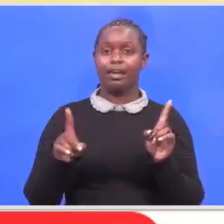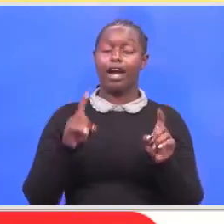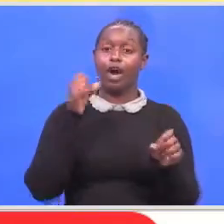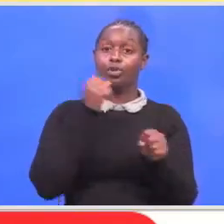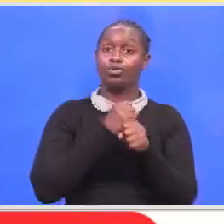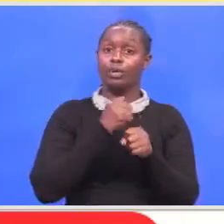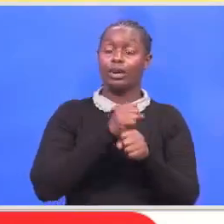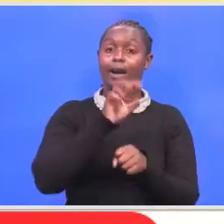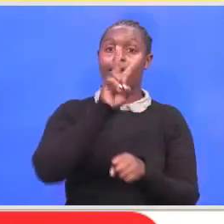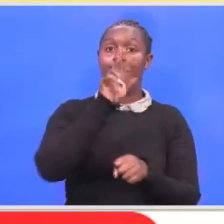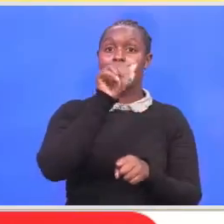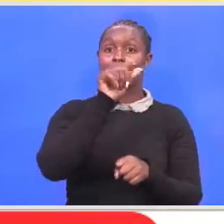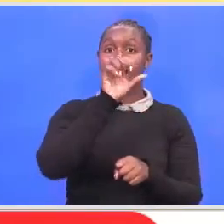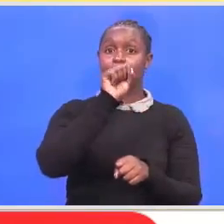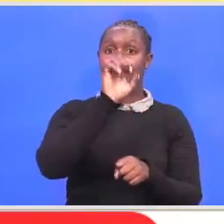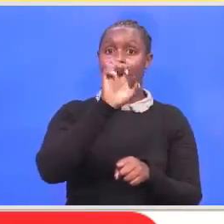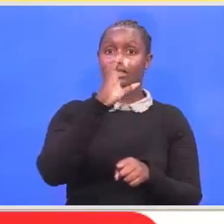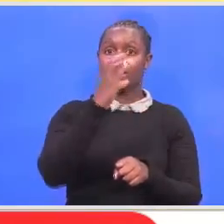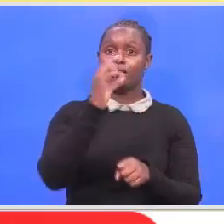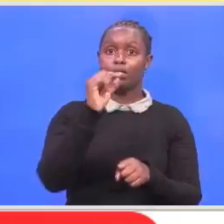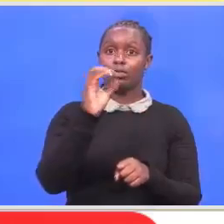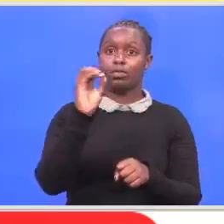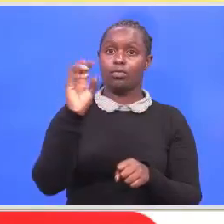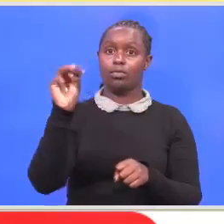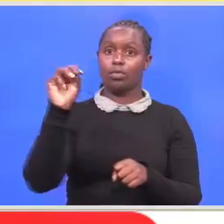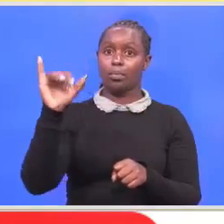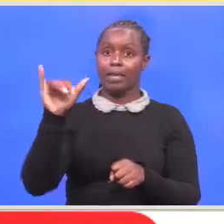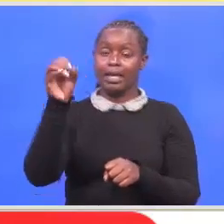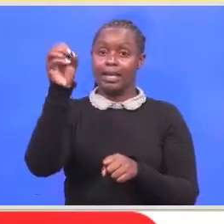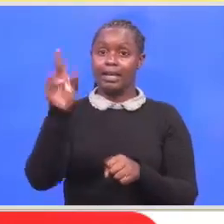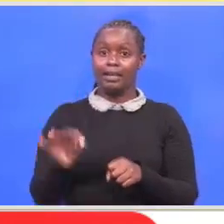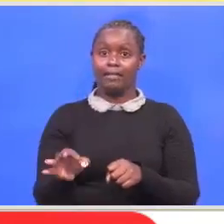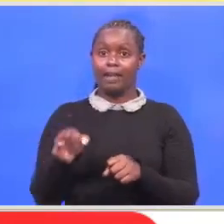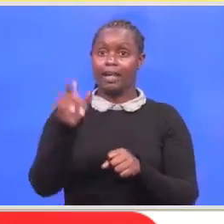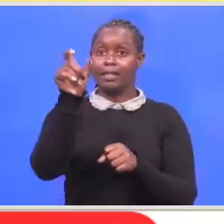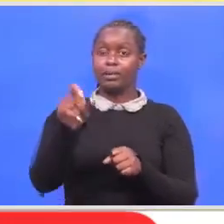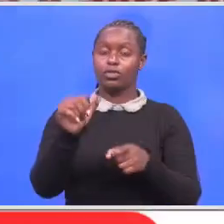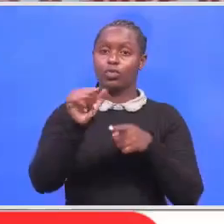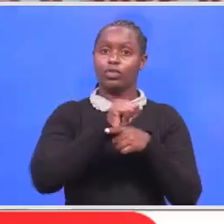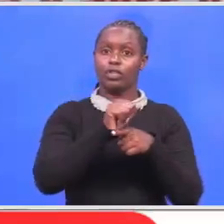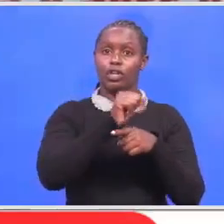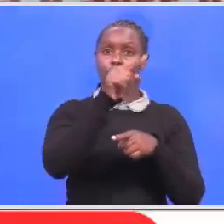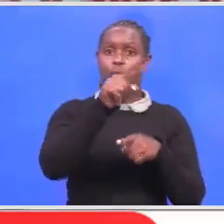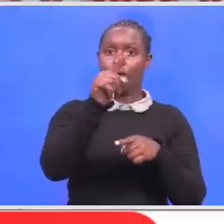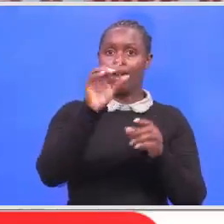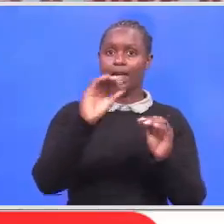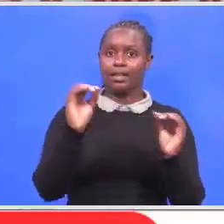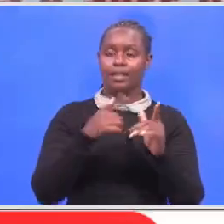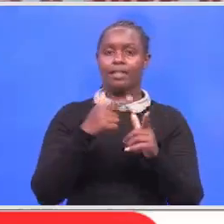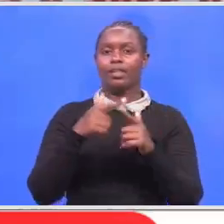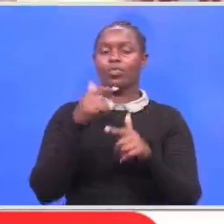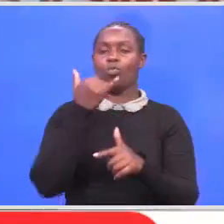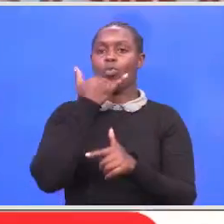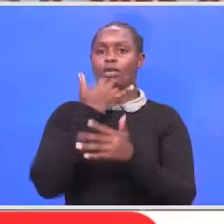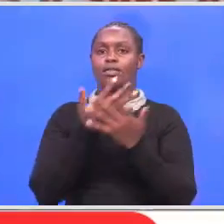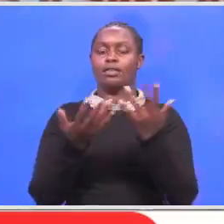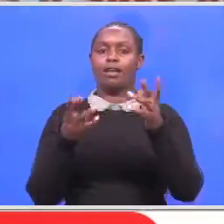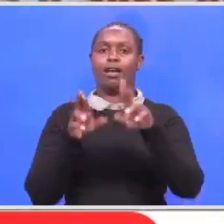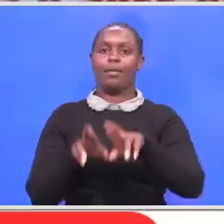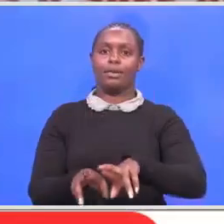vasectomy, yes, because if that person was not well trained, then he might not have done the correct thing. Wanji Sostin,